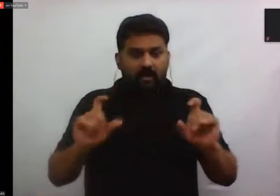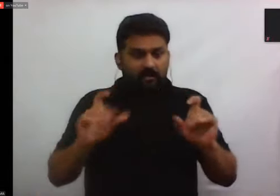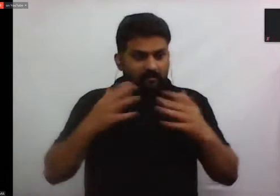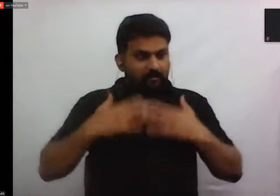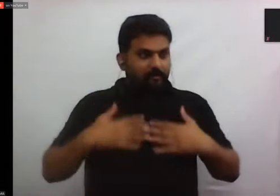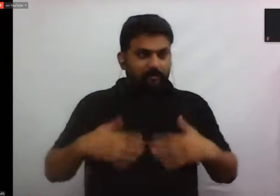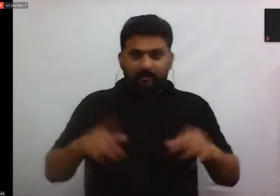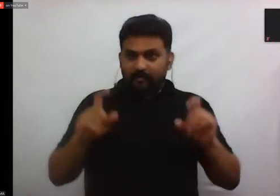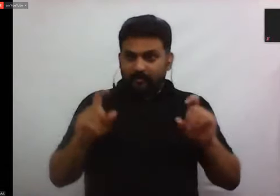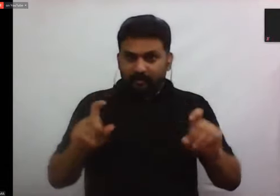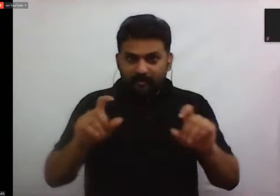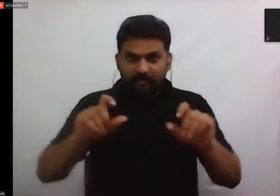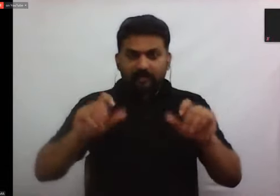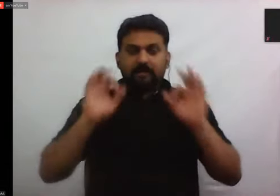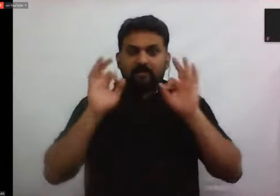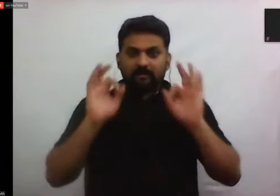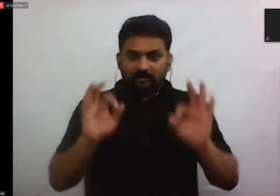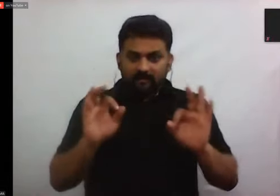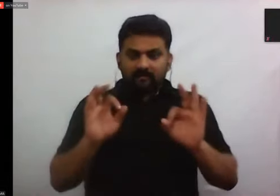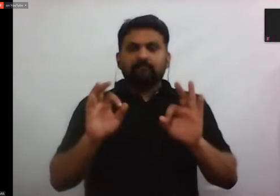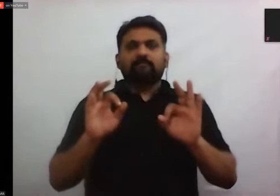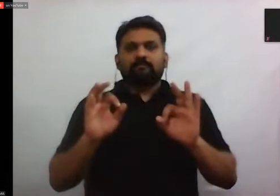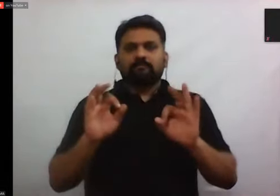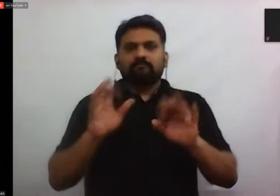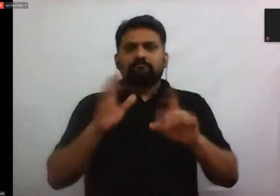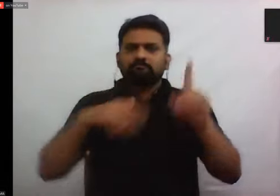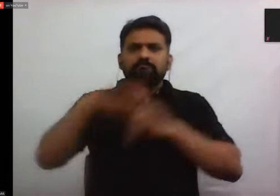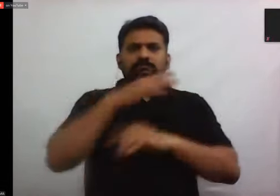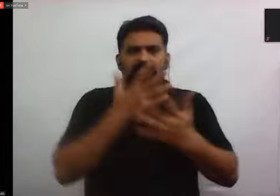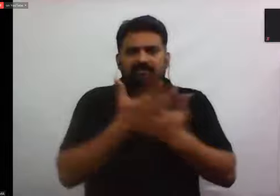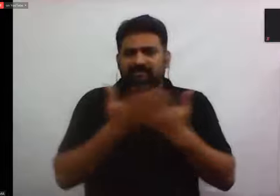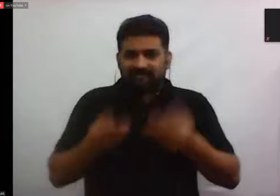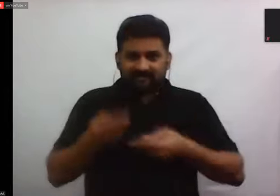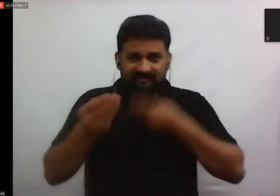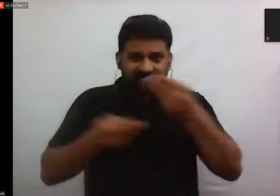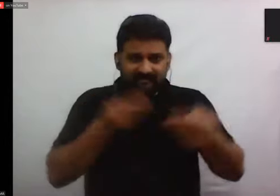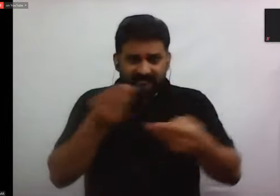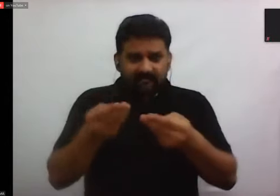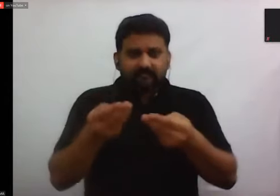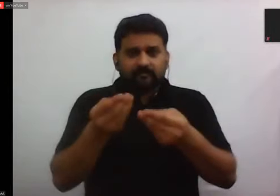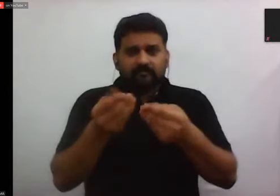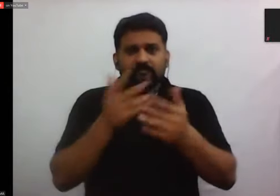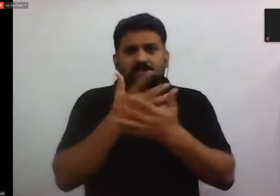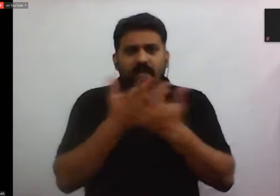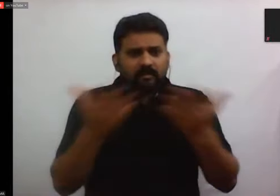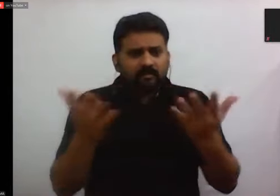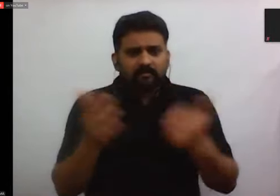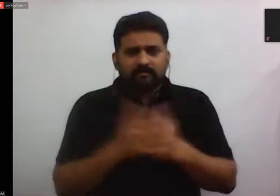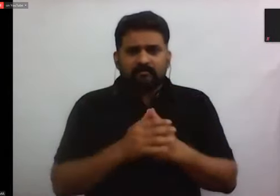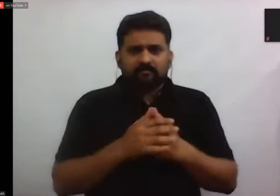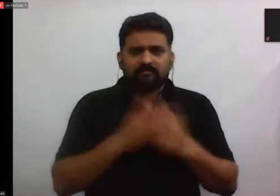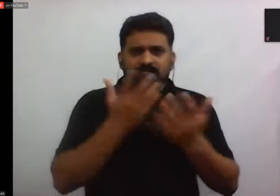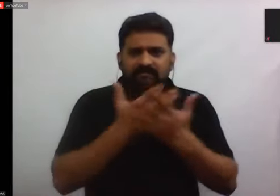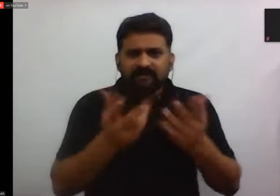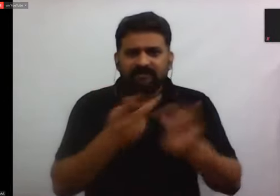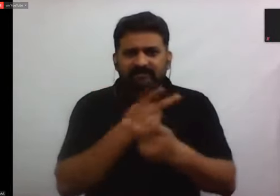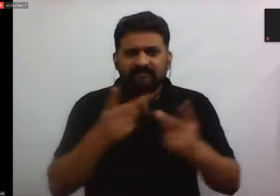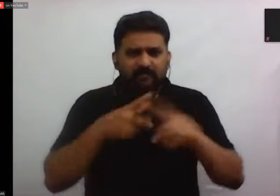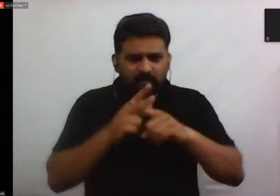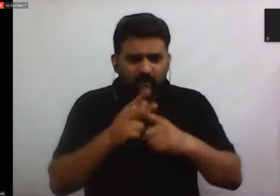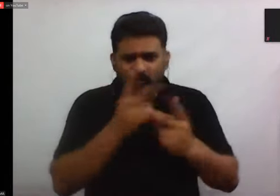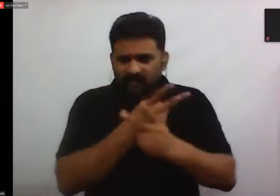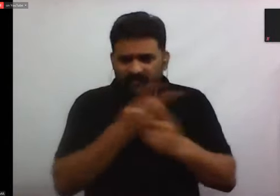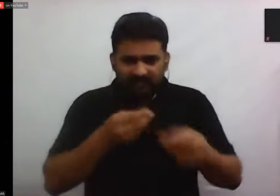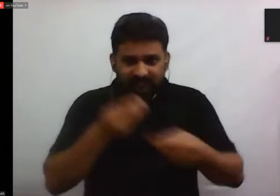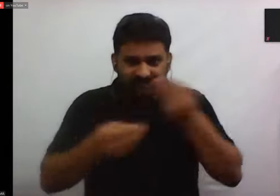कंफर्टेबल ऑन यू नो प्रोवाइडिंग यू व्हेन यू आर प्रोवाइडिंग दोस पुटिंग यूजिंग दोस टूल्स ऑफ